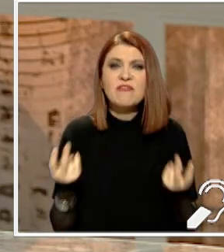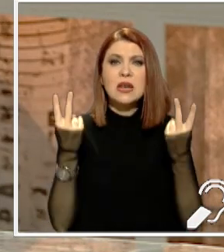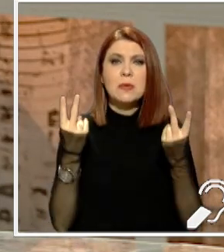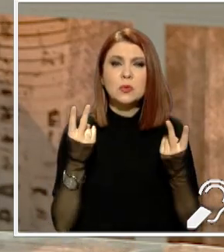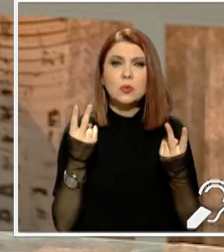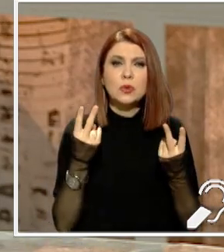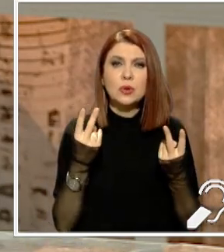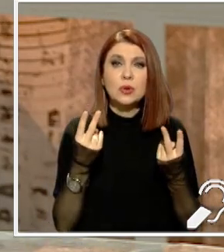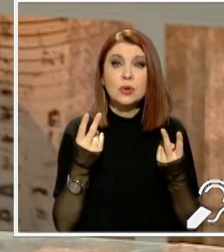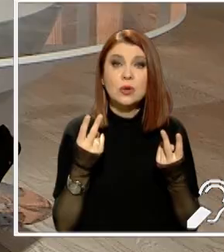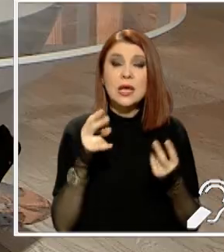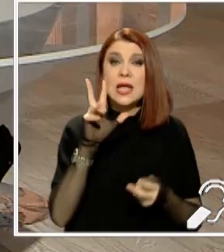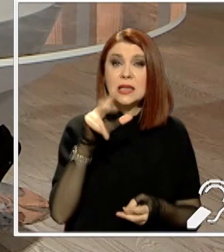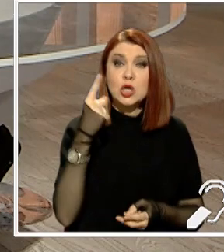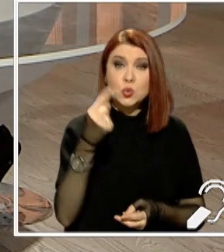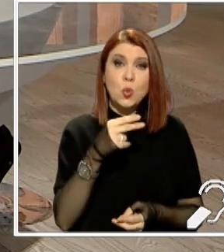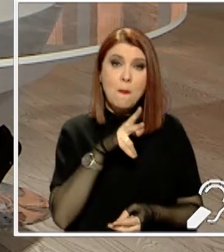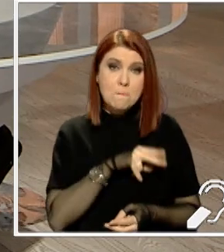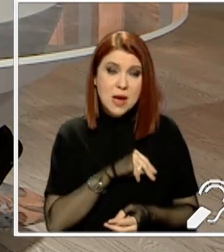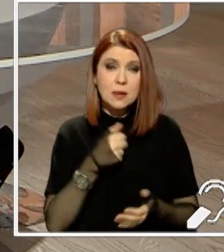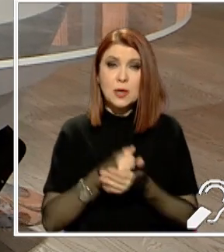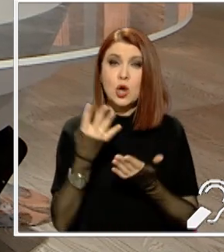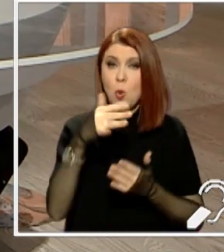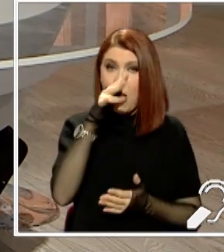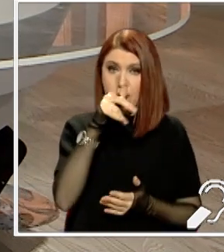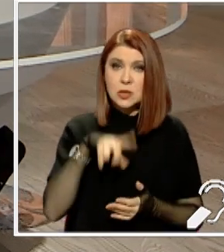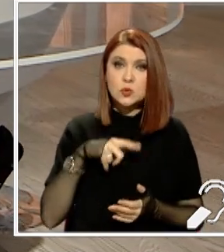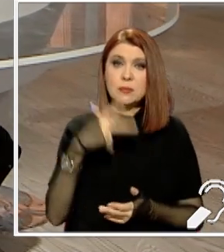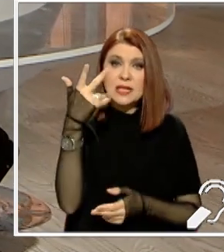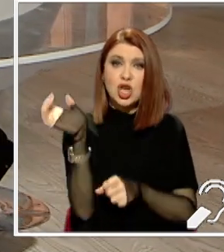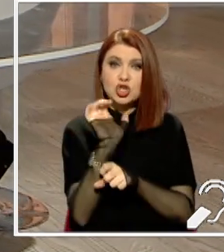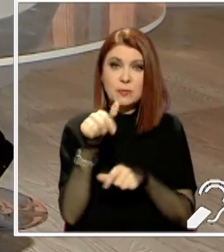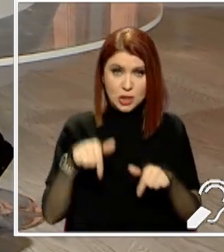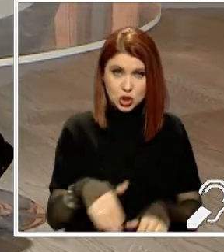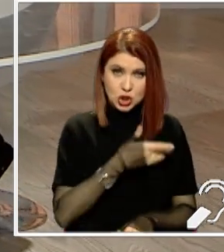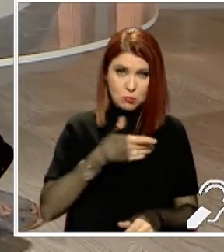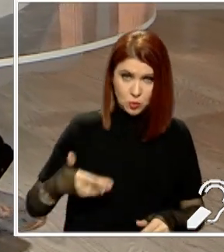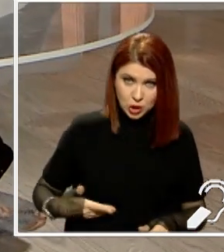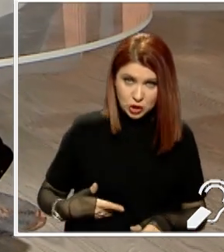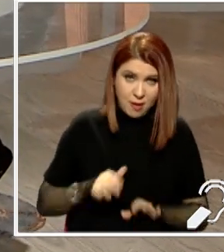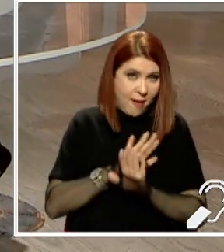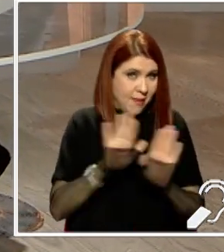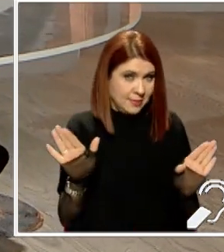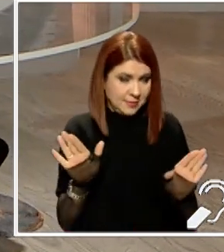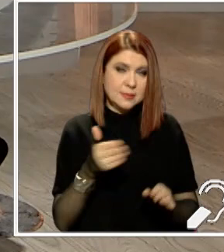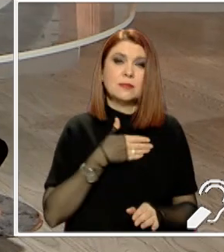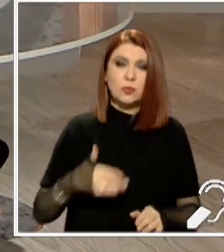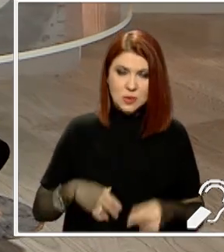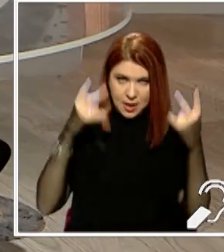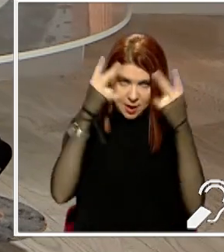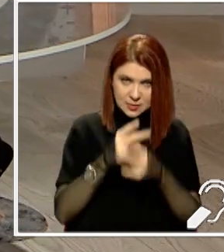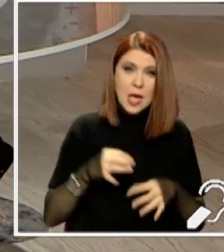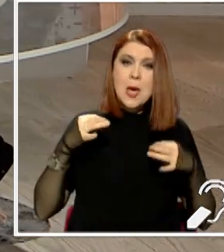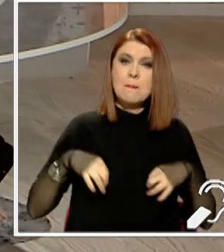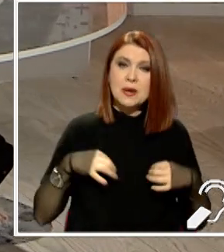evenimentului. Între 31 martie și 9 aprilie suntem în 3 cinematografe din București. Exact. Numai în București. În București, am da. Înțeles. Deci